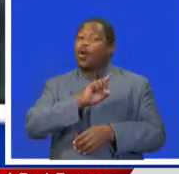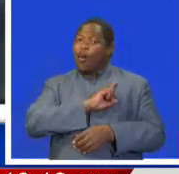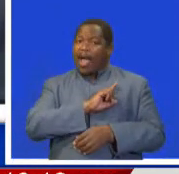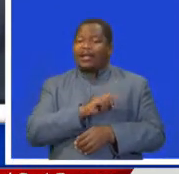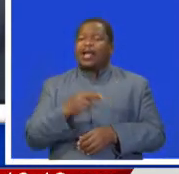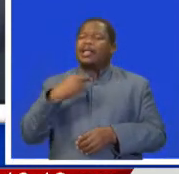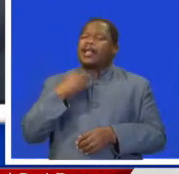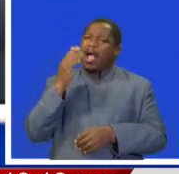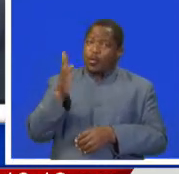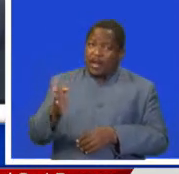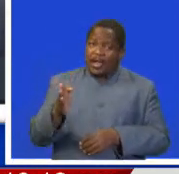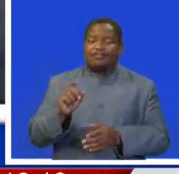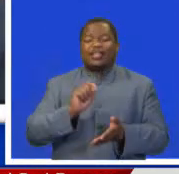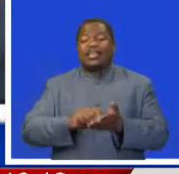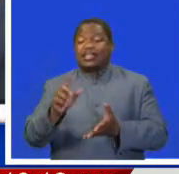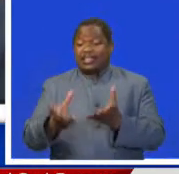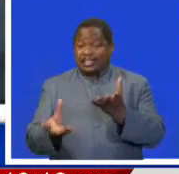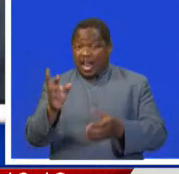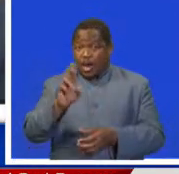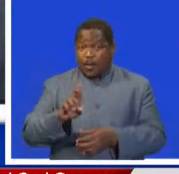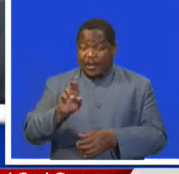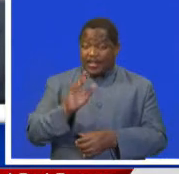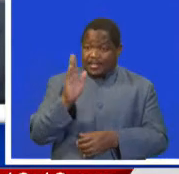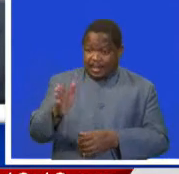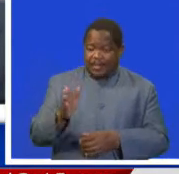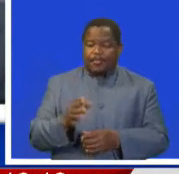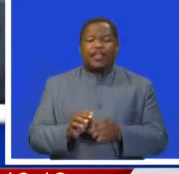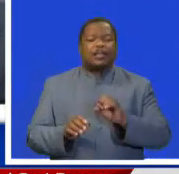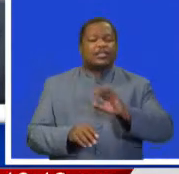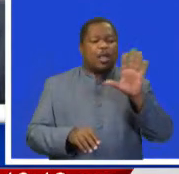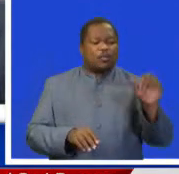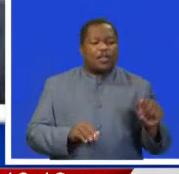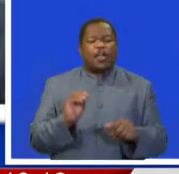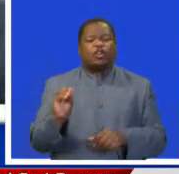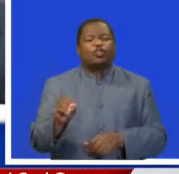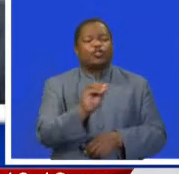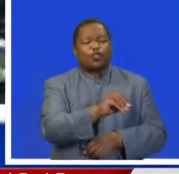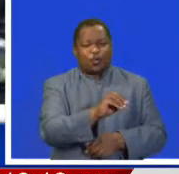kula mabhoda ikakhulu lama informal crossing.